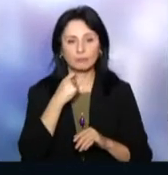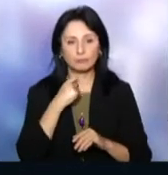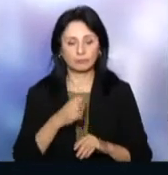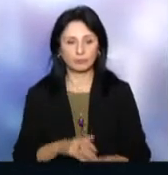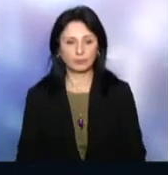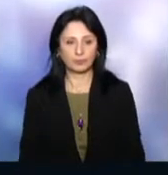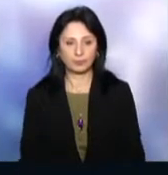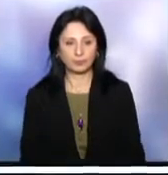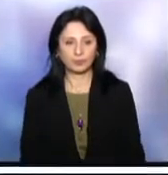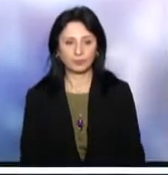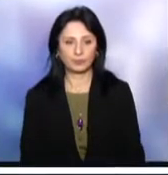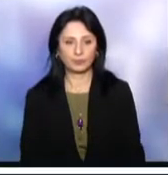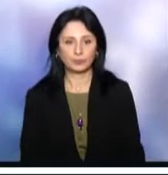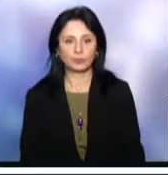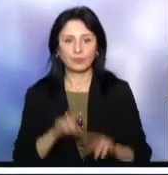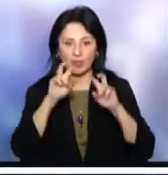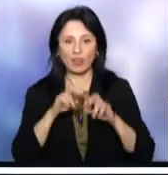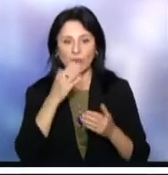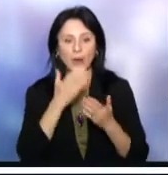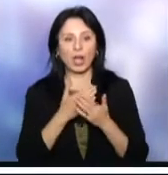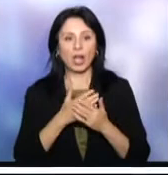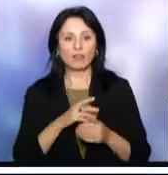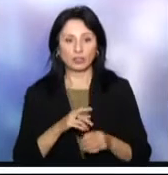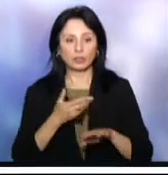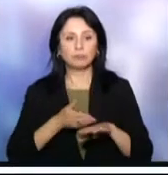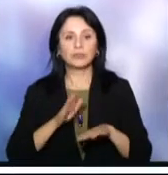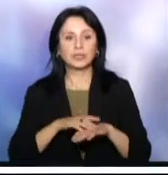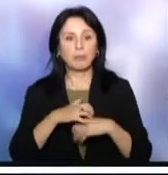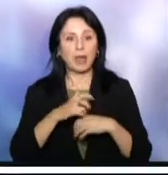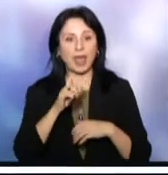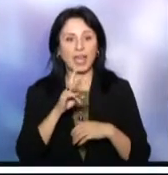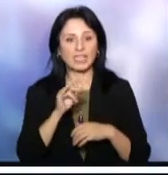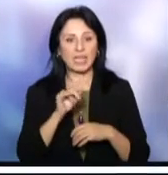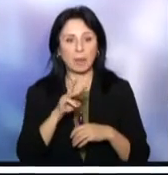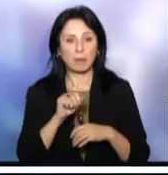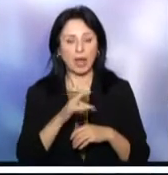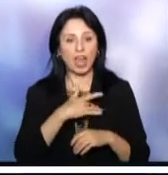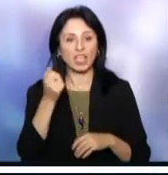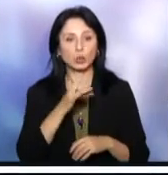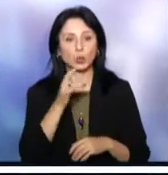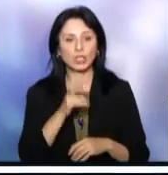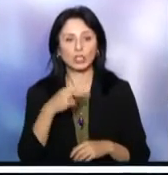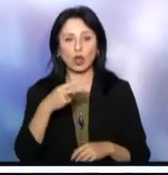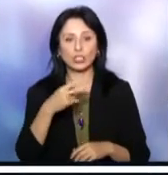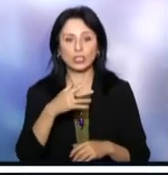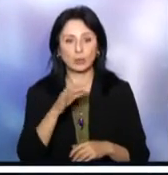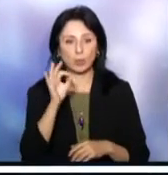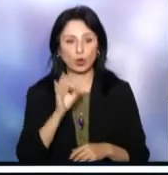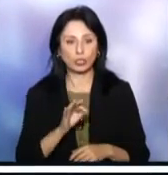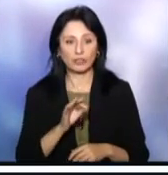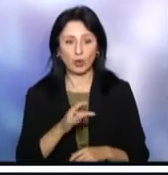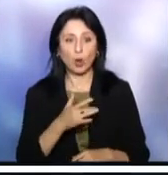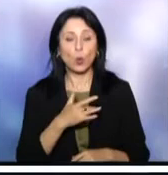მოხმარება. კვლევა მაჩვენა, რომ მწვავე ეგზემის მქონე პაციენტებს ინსულტის რისკი 20%-ით, ხოლო